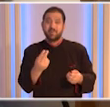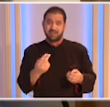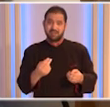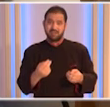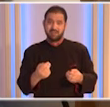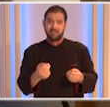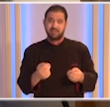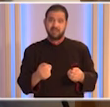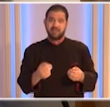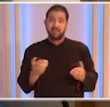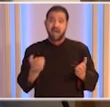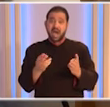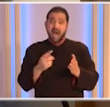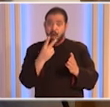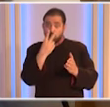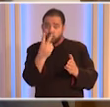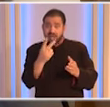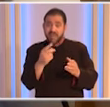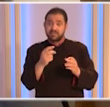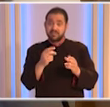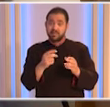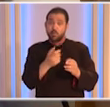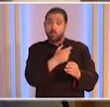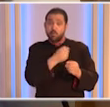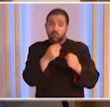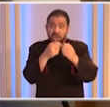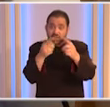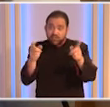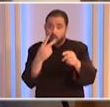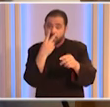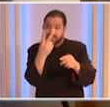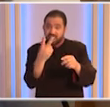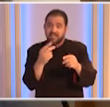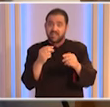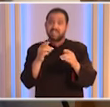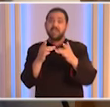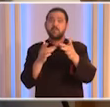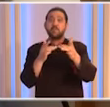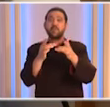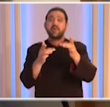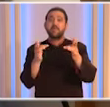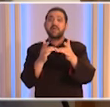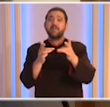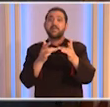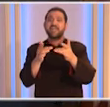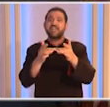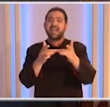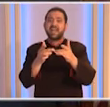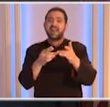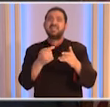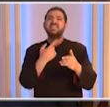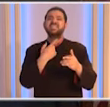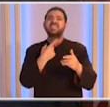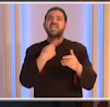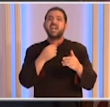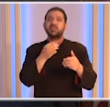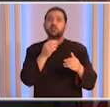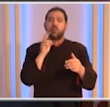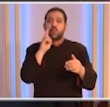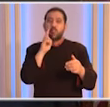Strigătul Mut, dovedește că fătul presimte amenințarea instrumentului ucigaș al avortului, deci percepe